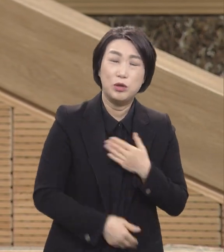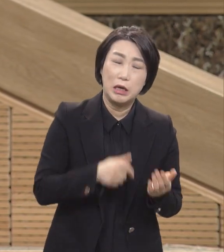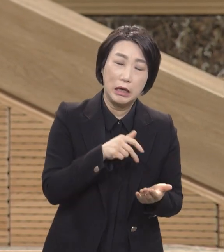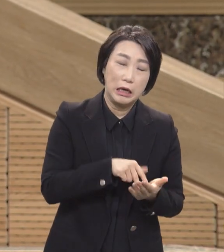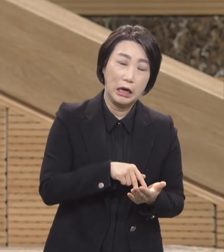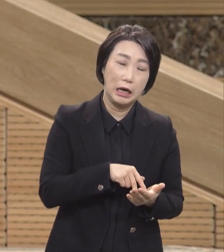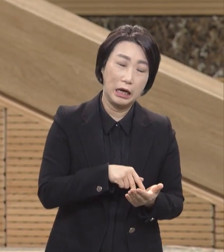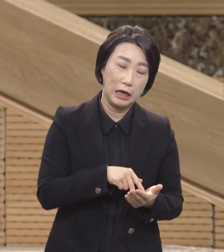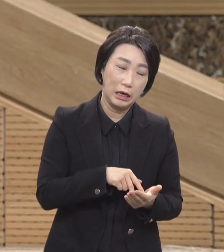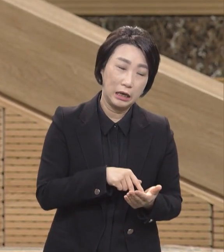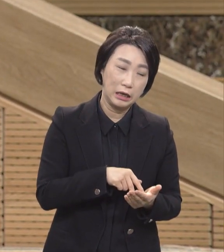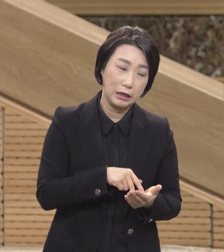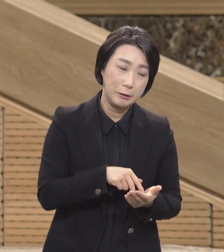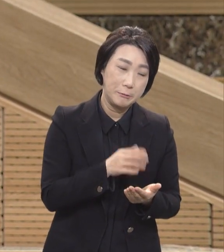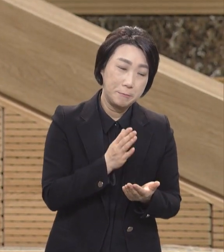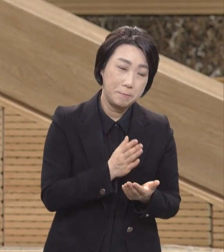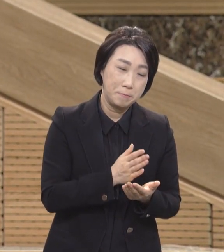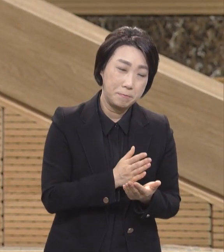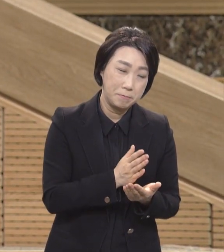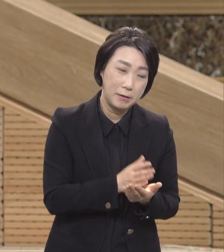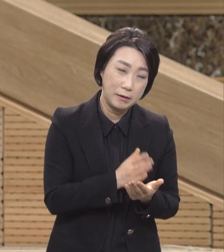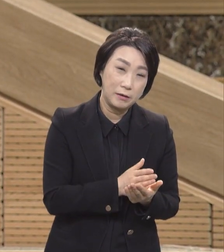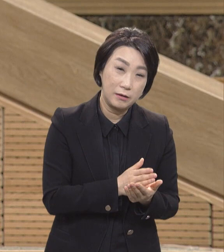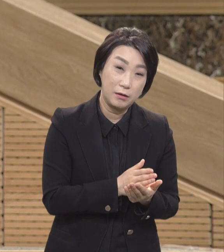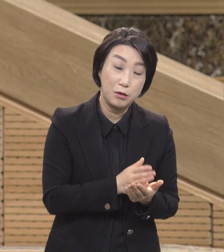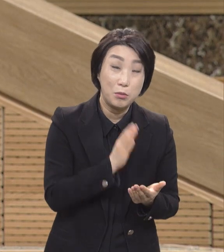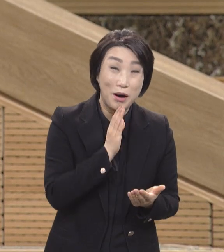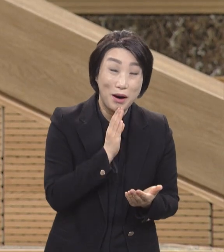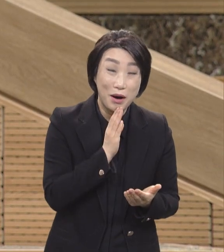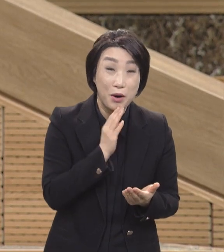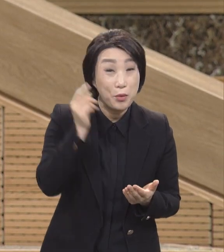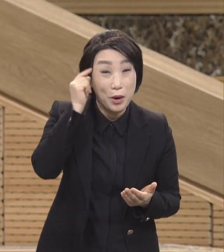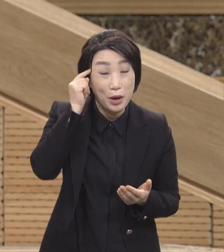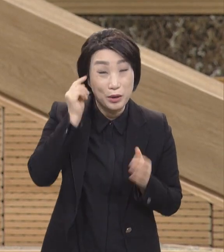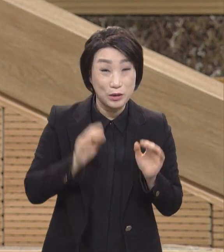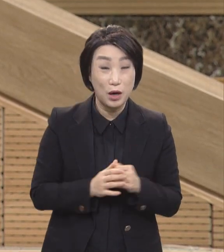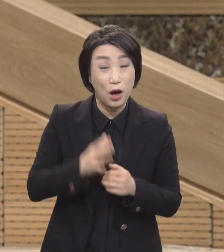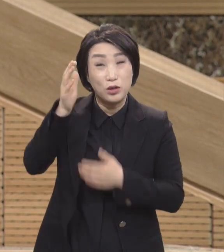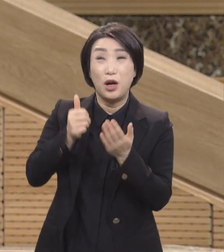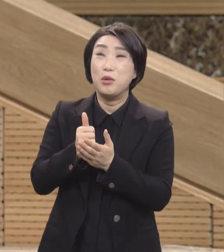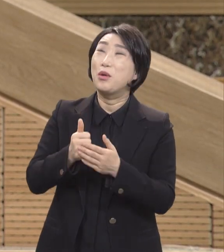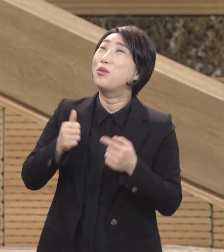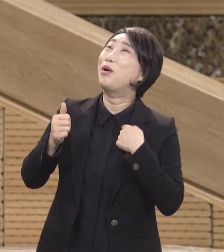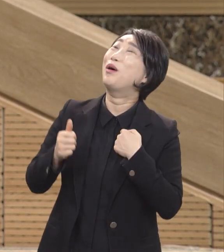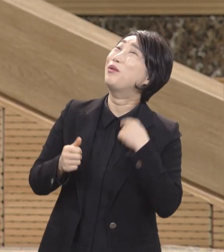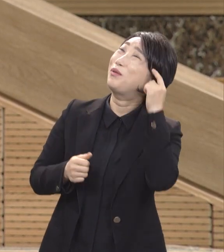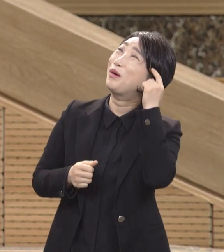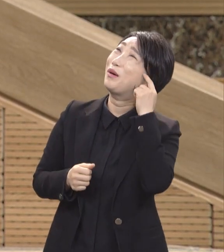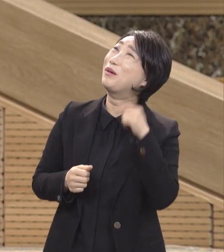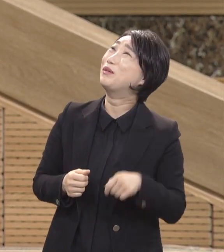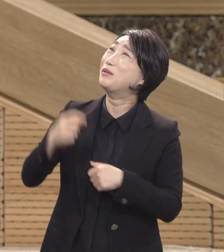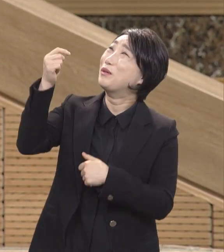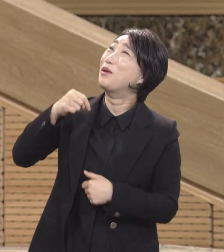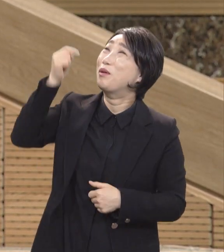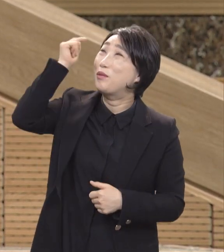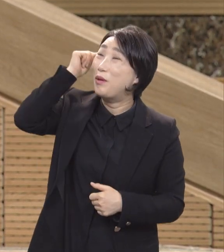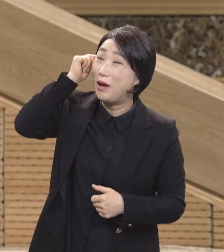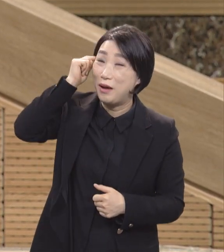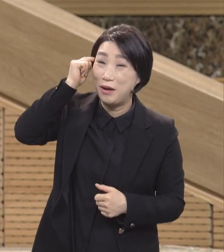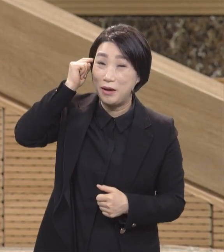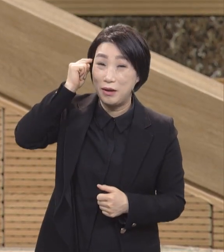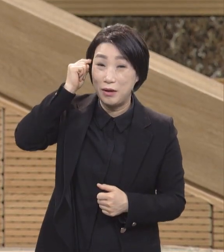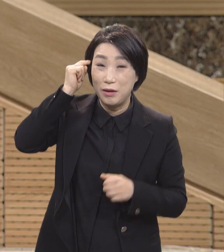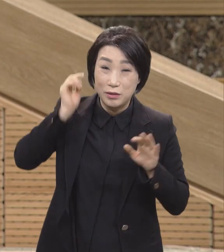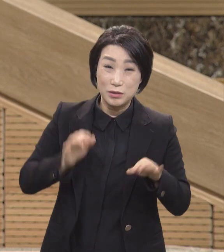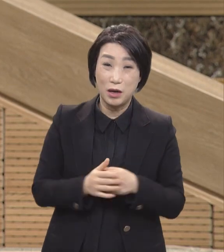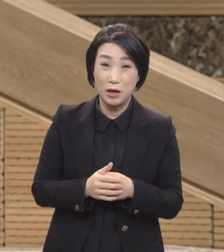육체로는 해서는 안 될 일이야. 왜 하나님이 이런 일을 도대체 하라고 하시나? 응?